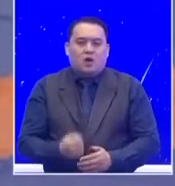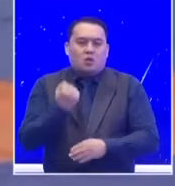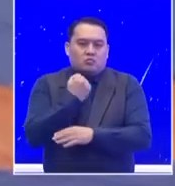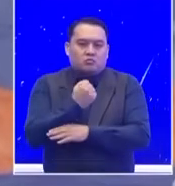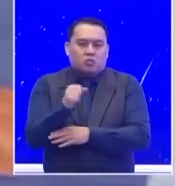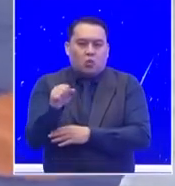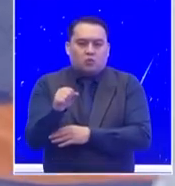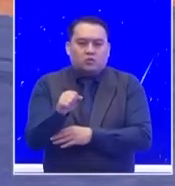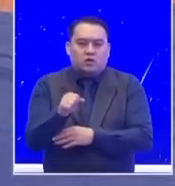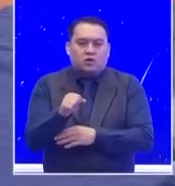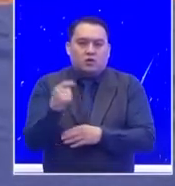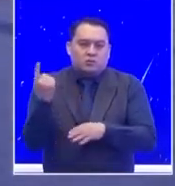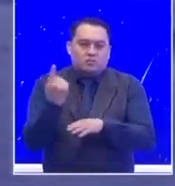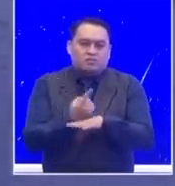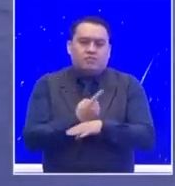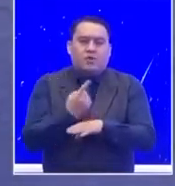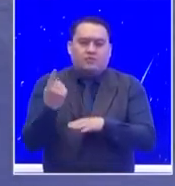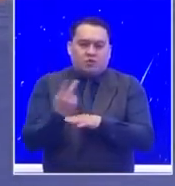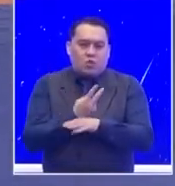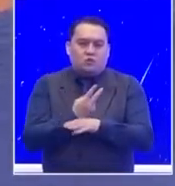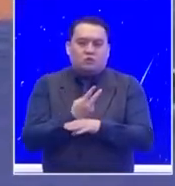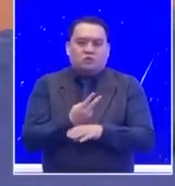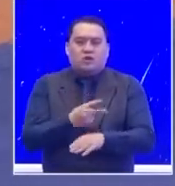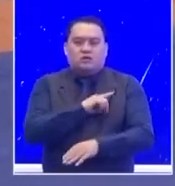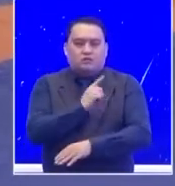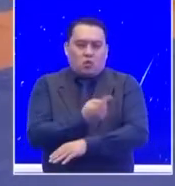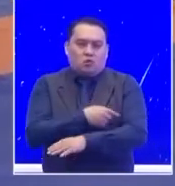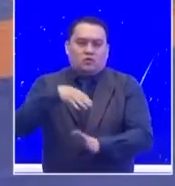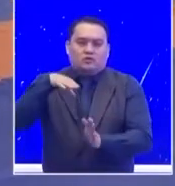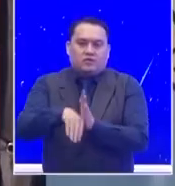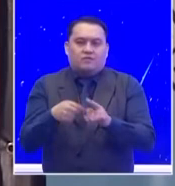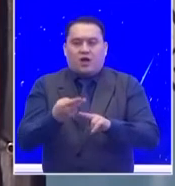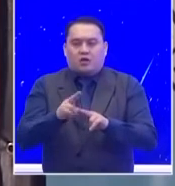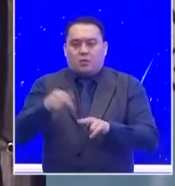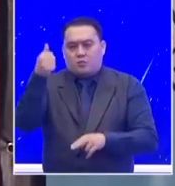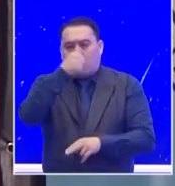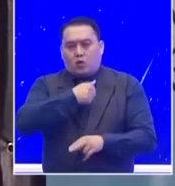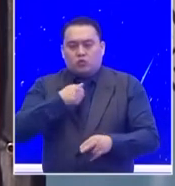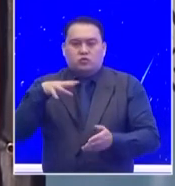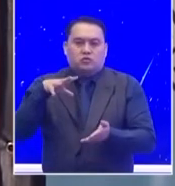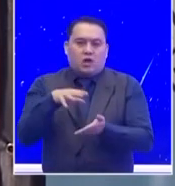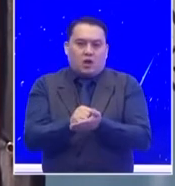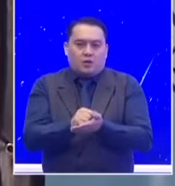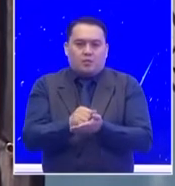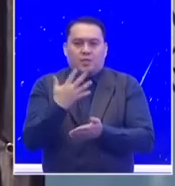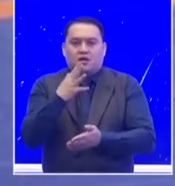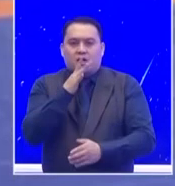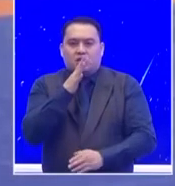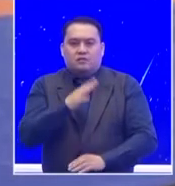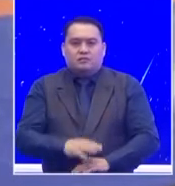крупных стартов борец становился не раз. В этом году он готов превзойти все свои результаты. Спортсмен, к слову, занимается поясной борьбой более 5